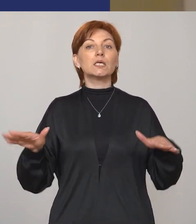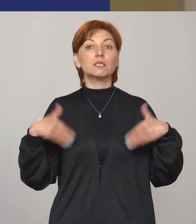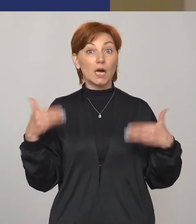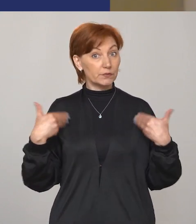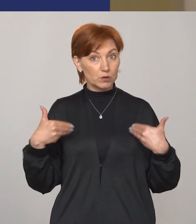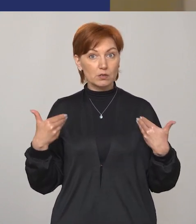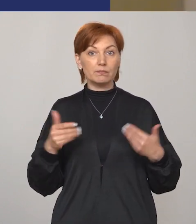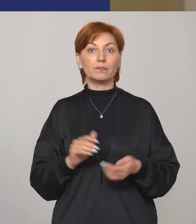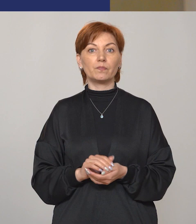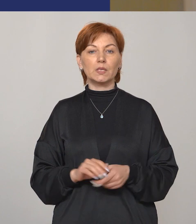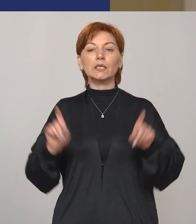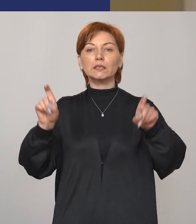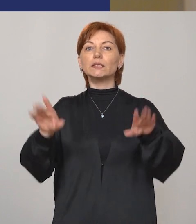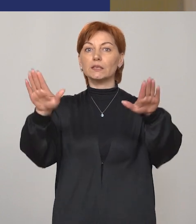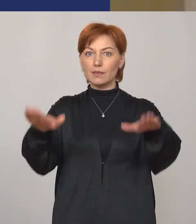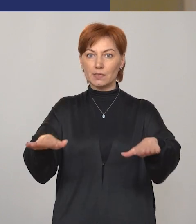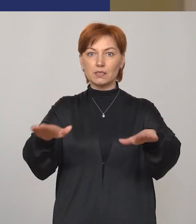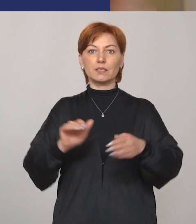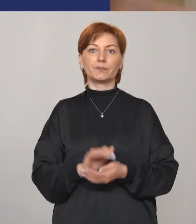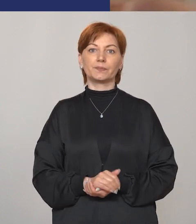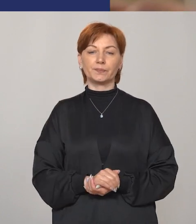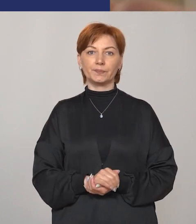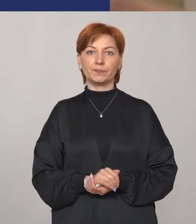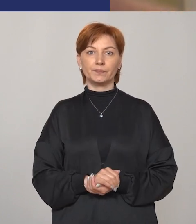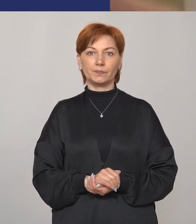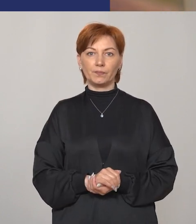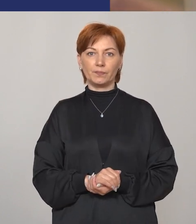Здравствуйте. Садитесь.